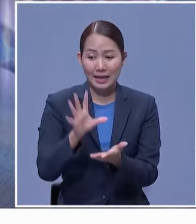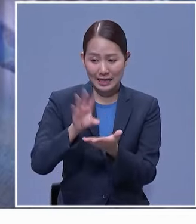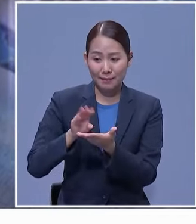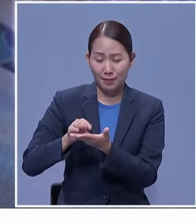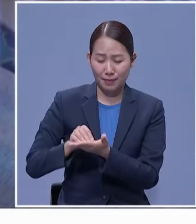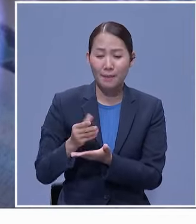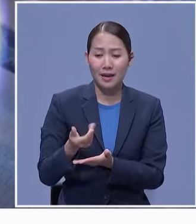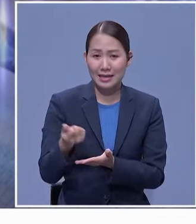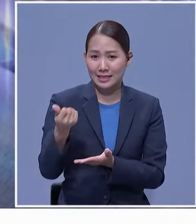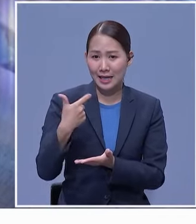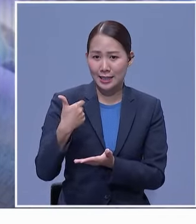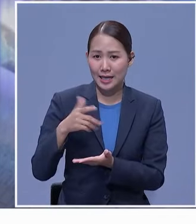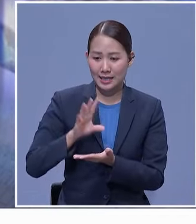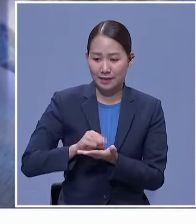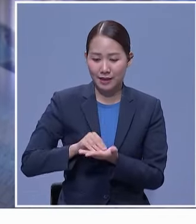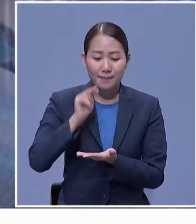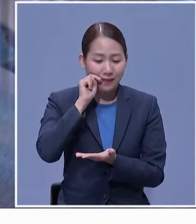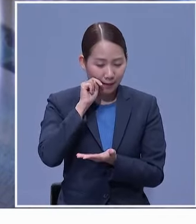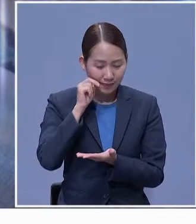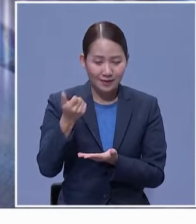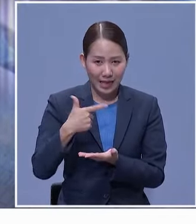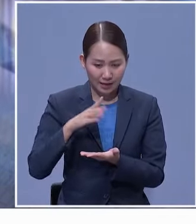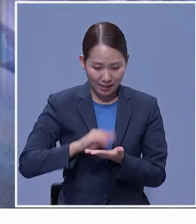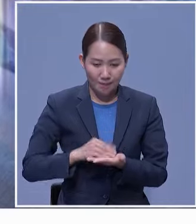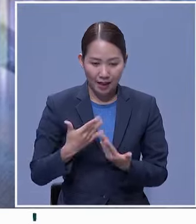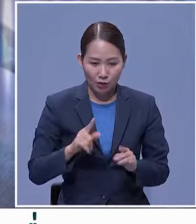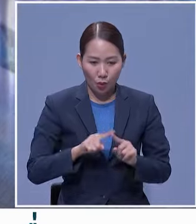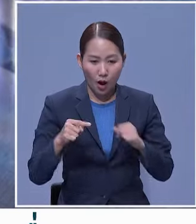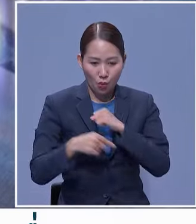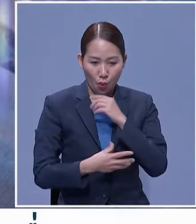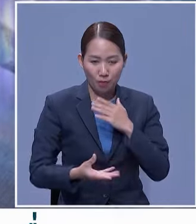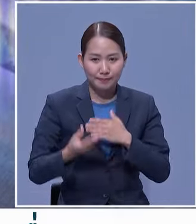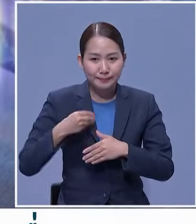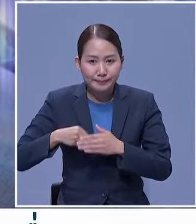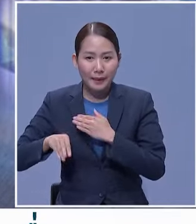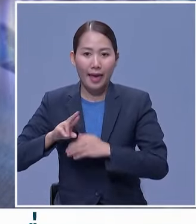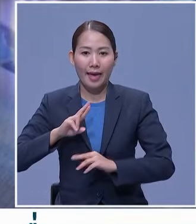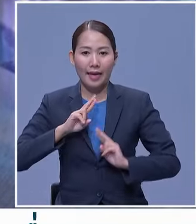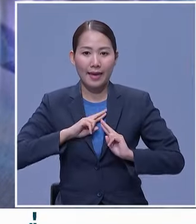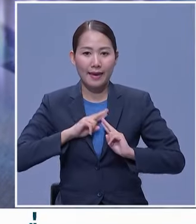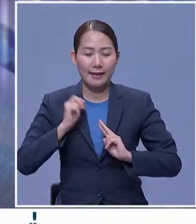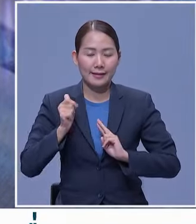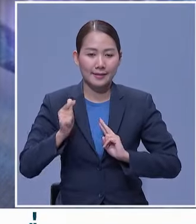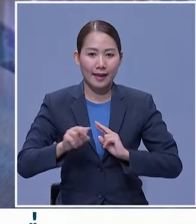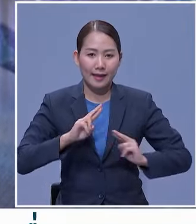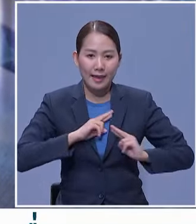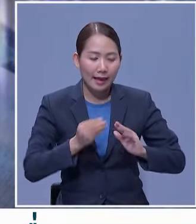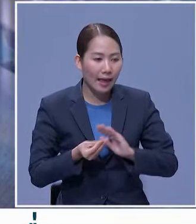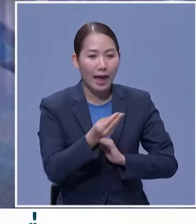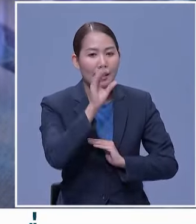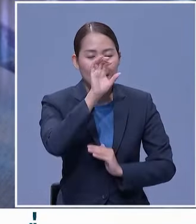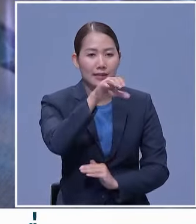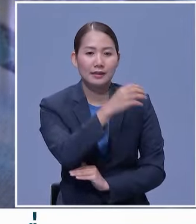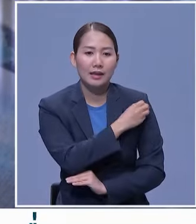ผมไม่ได้ไปกล่าวหาเขานะครับเท่าที่เคยสัมผัสที่เจอมาเองครับ ทีนี้ในส่วนกรณีนี้เราจะแก้ปัญห